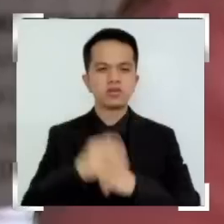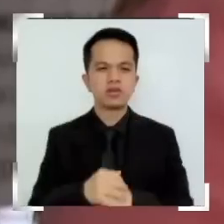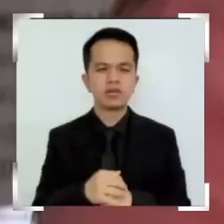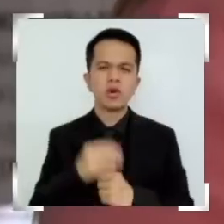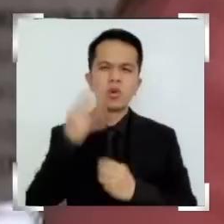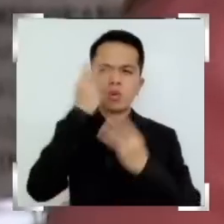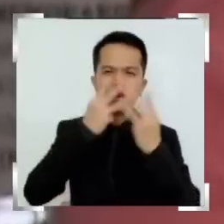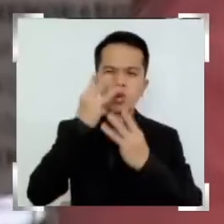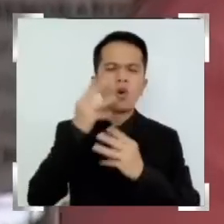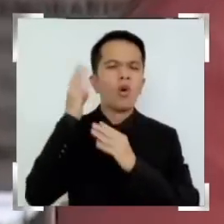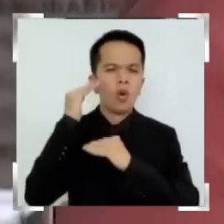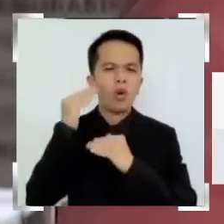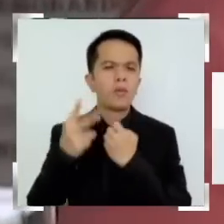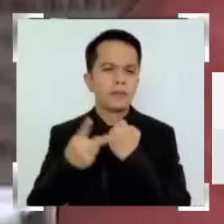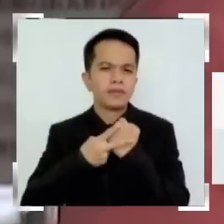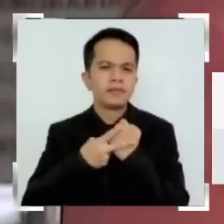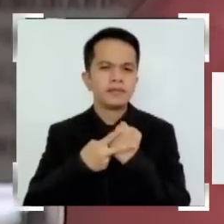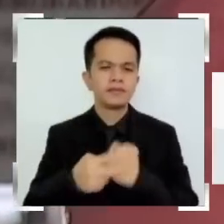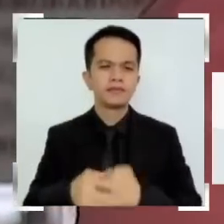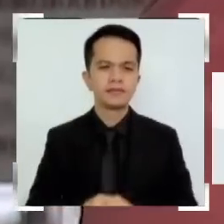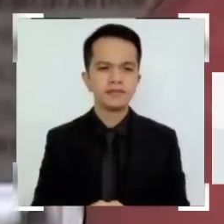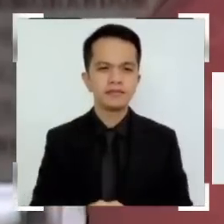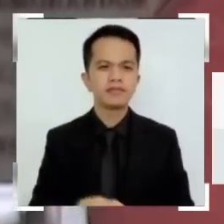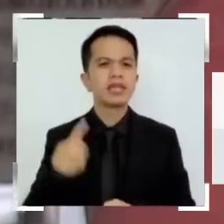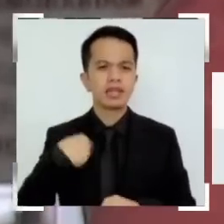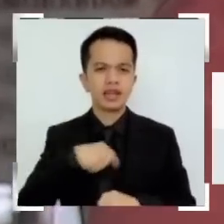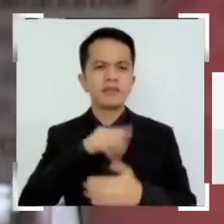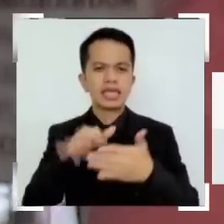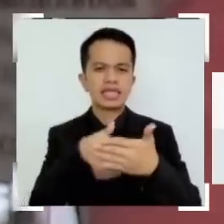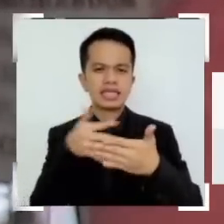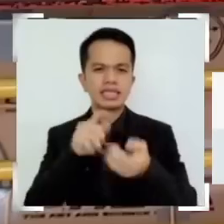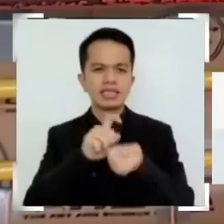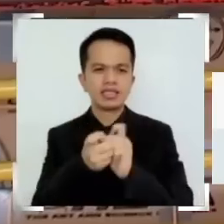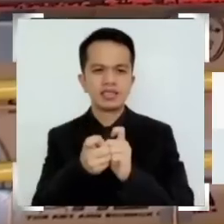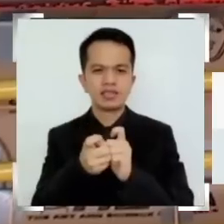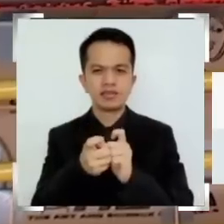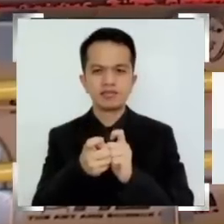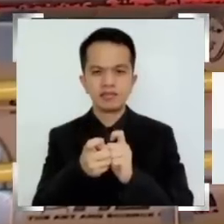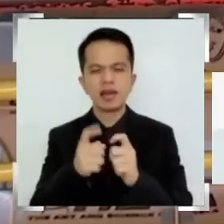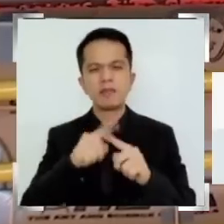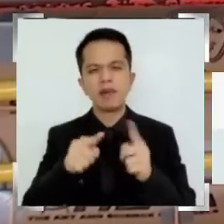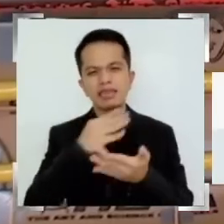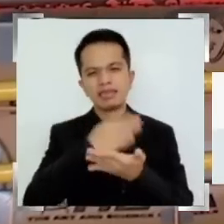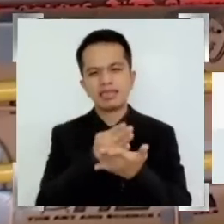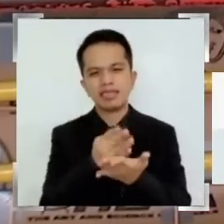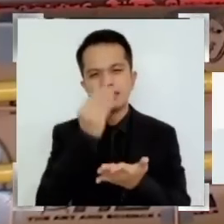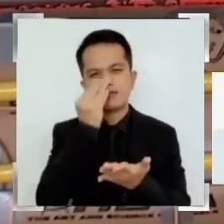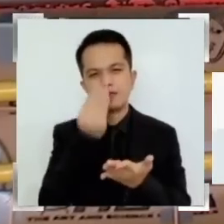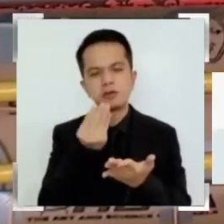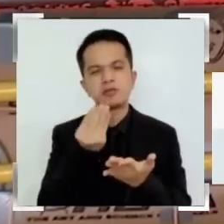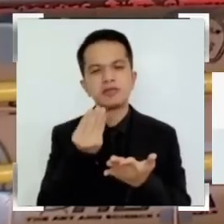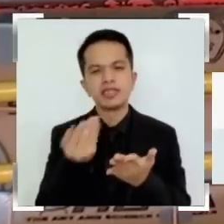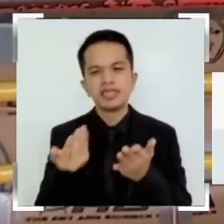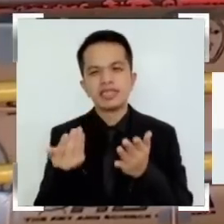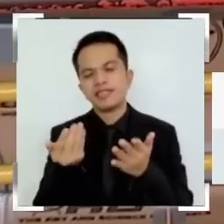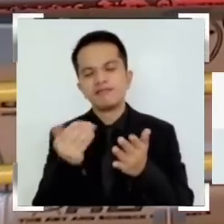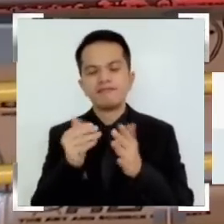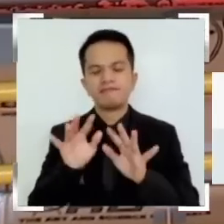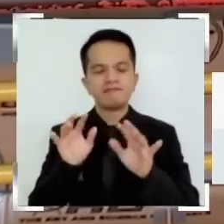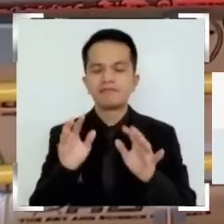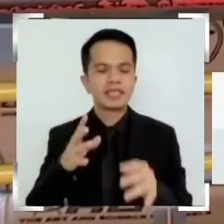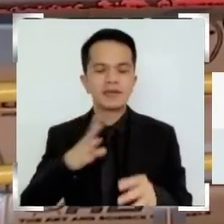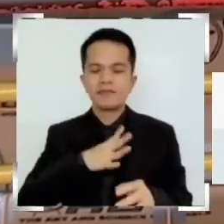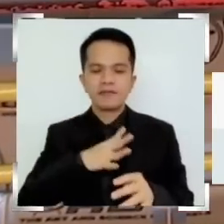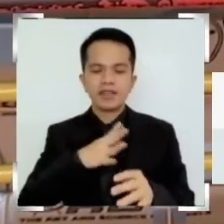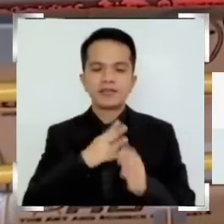kami. Naribook na po kami, wala na rin pong budget ko, ipaparibook pa po namin. Kinakabahan naman pero samahan na lang po ng pray.